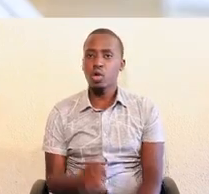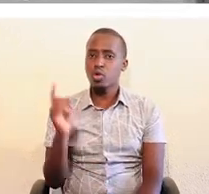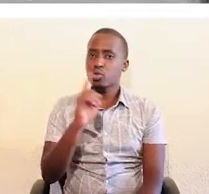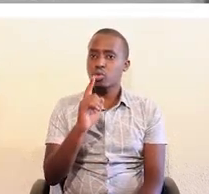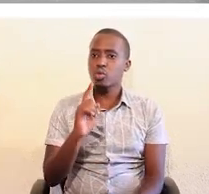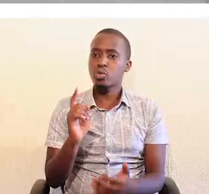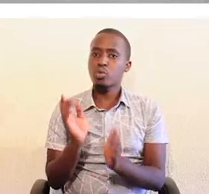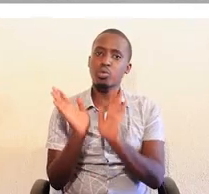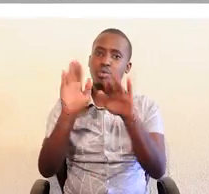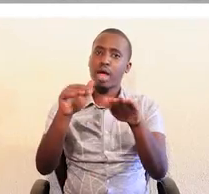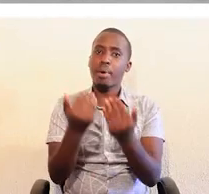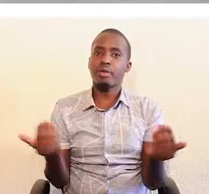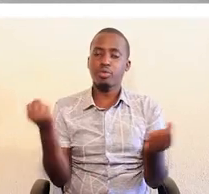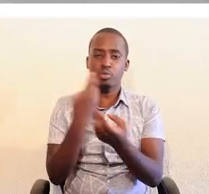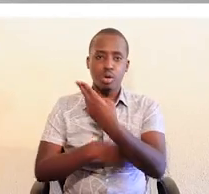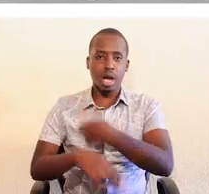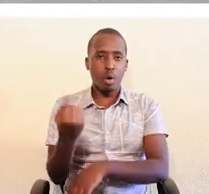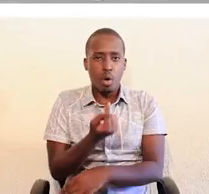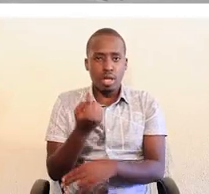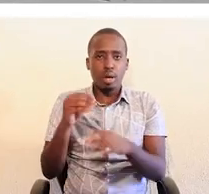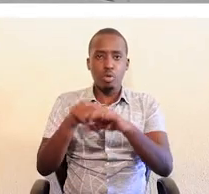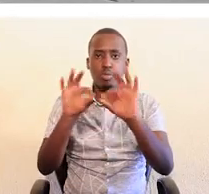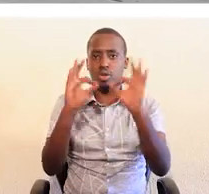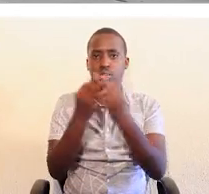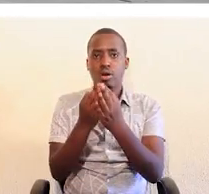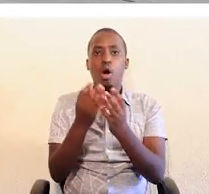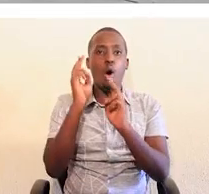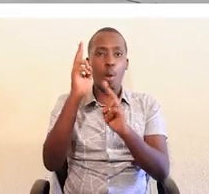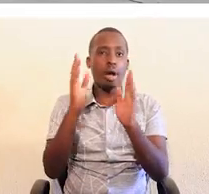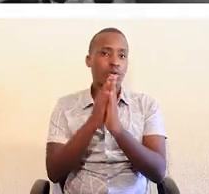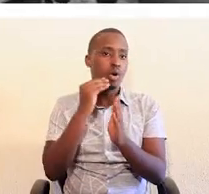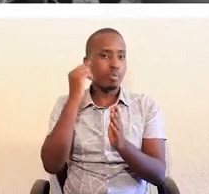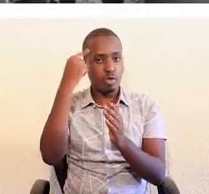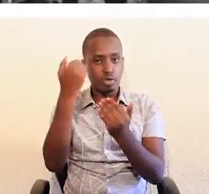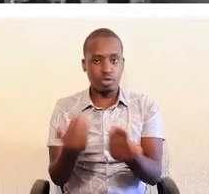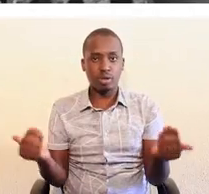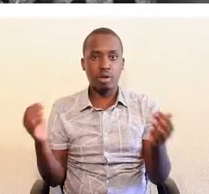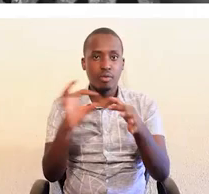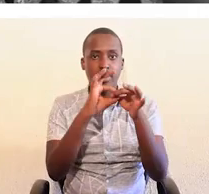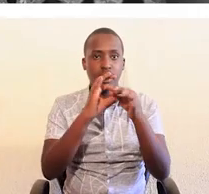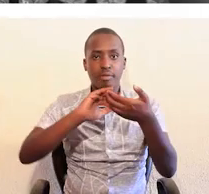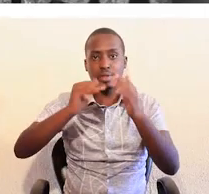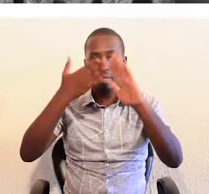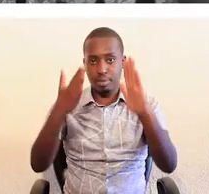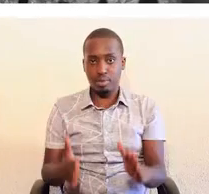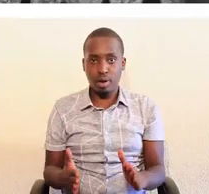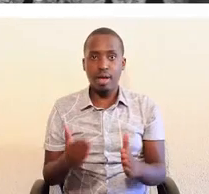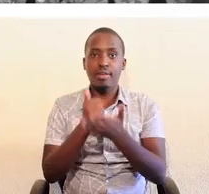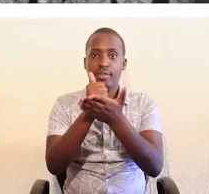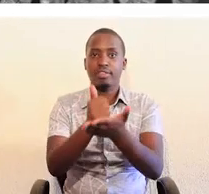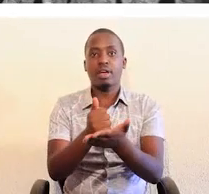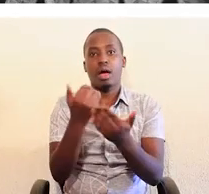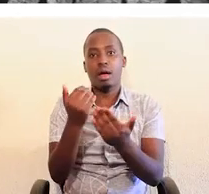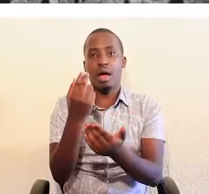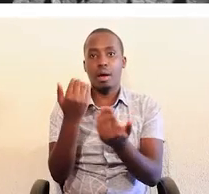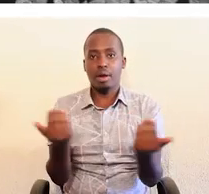byiza si ugusubiza abana bafite ubumuga gusa mu miryango ahubwo Hope and Home for Children ku bufatanye n'abafatanyabikorwa